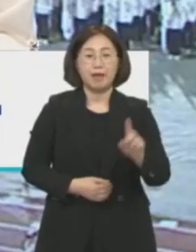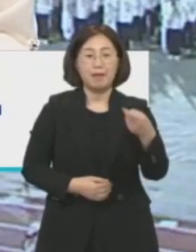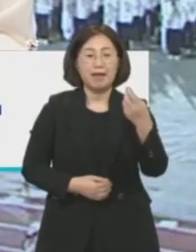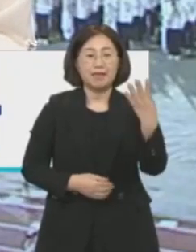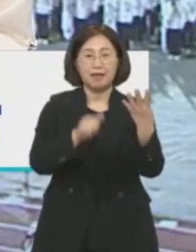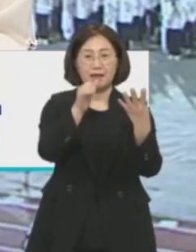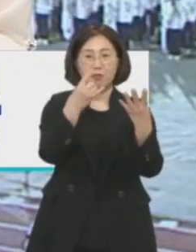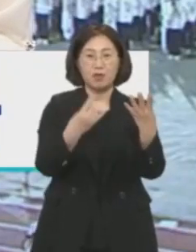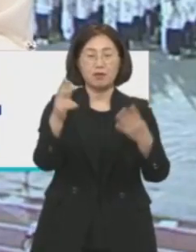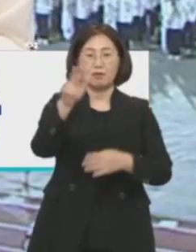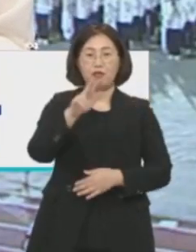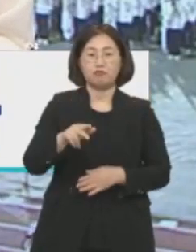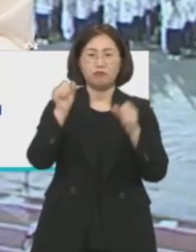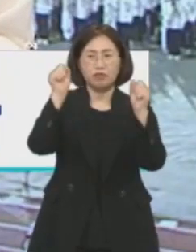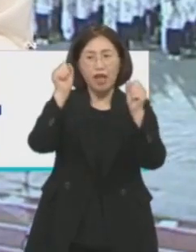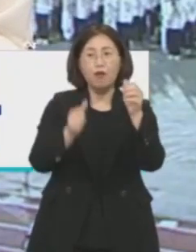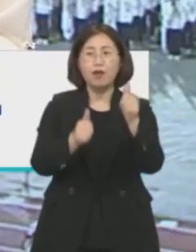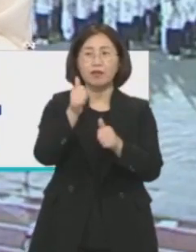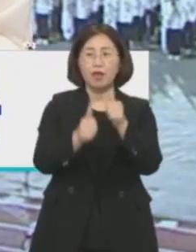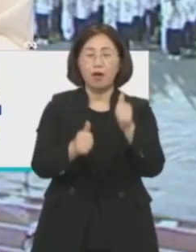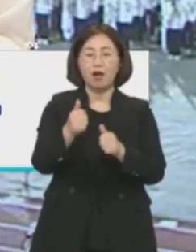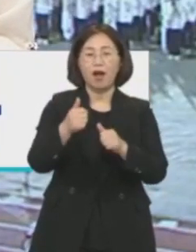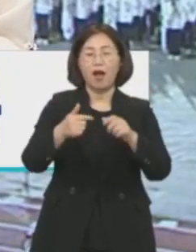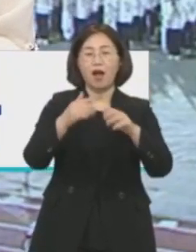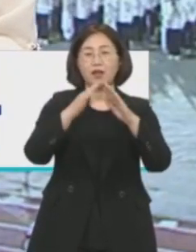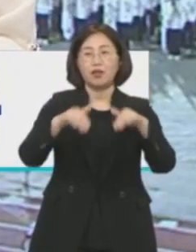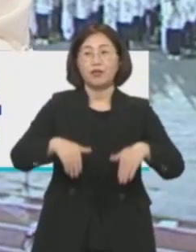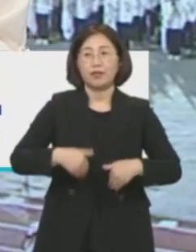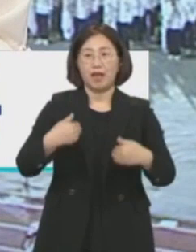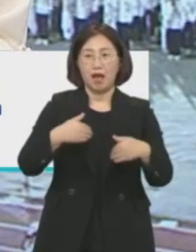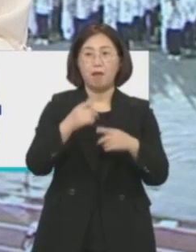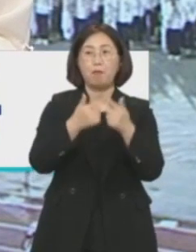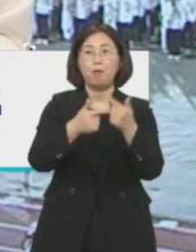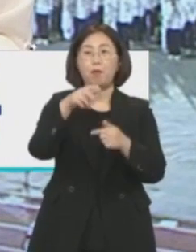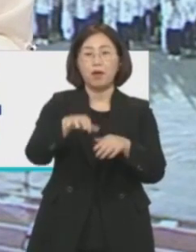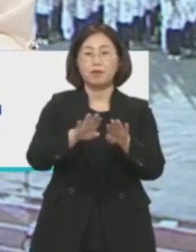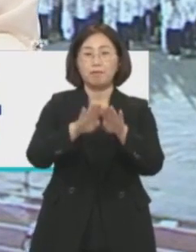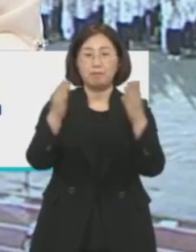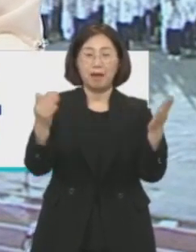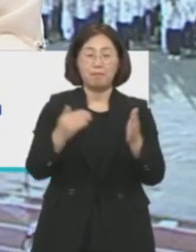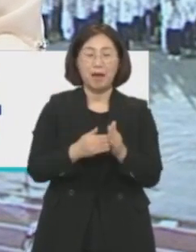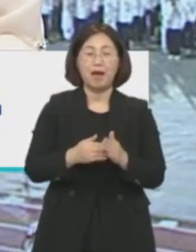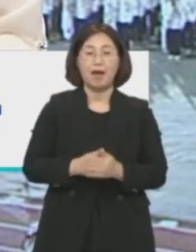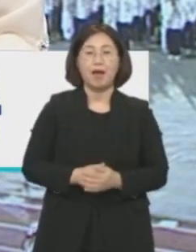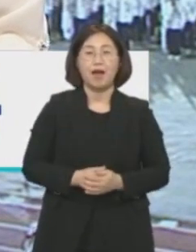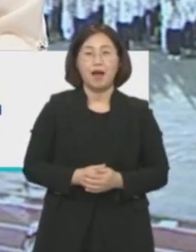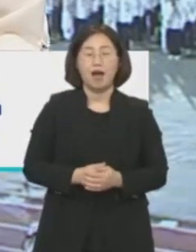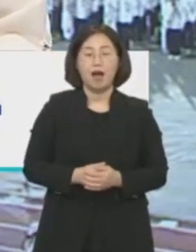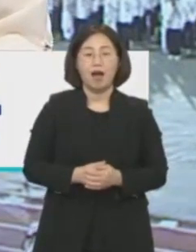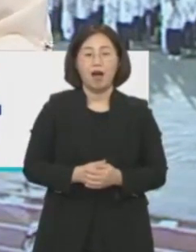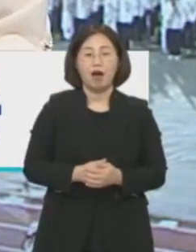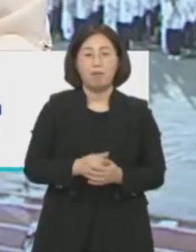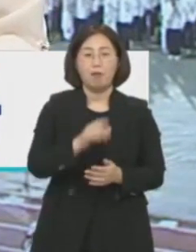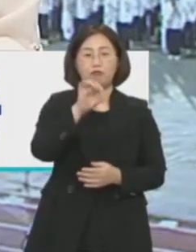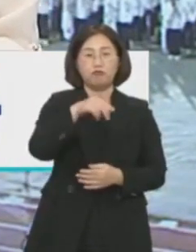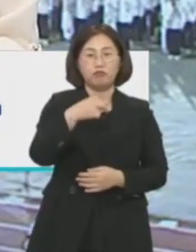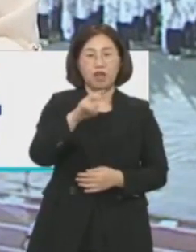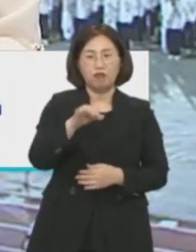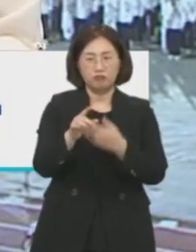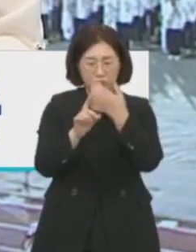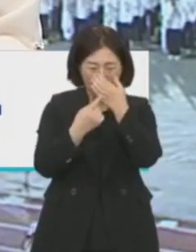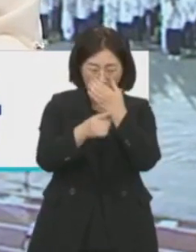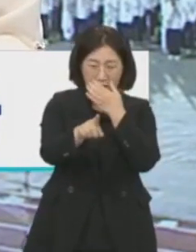제104회 전국체육대회가 오늘 전남 목포에서 막을 올렸습니다. 대한민국 남녀 펜싱을 대표하는 오상욱과 최인정